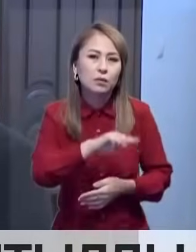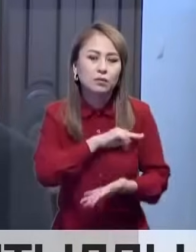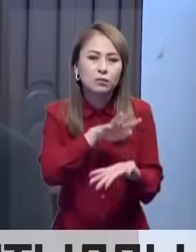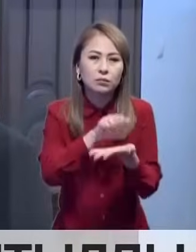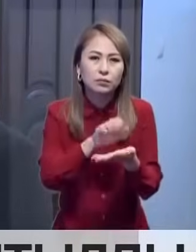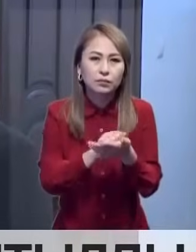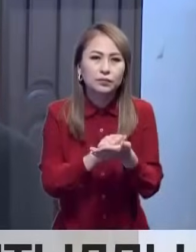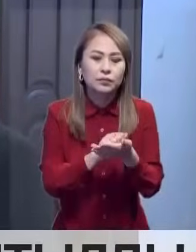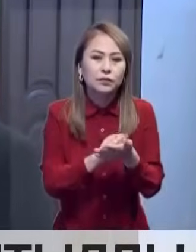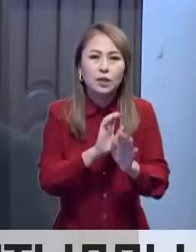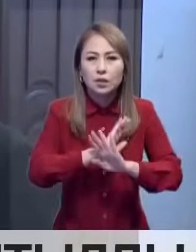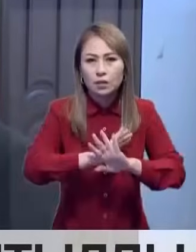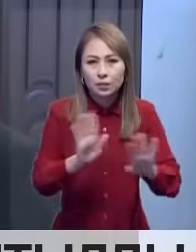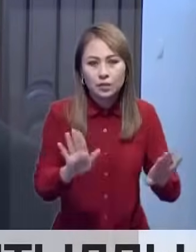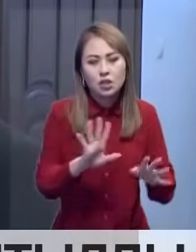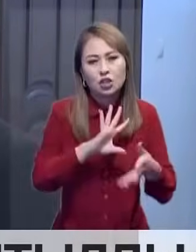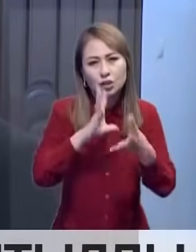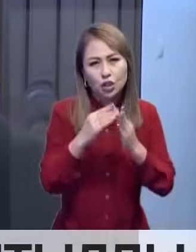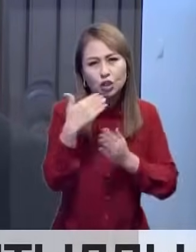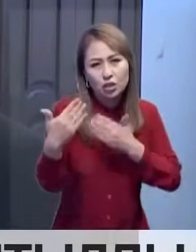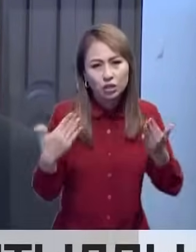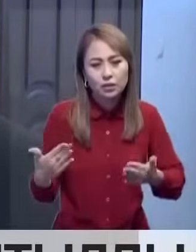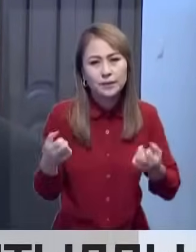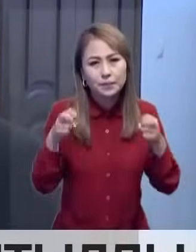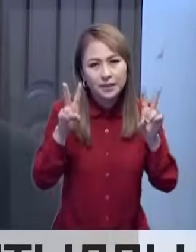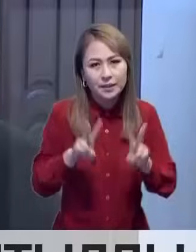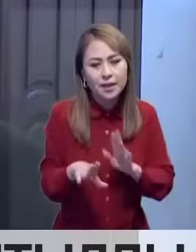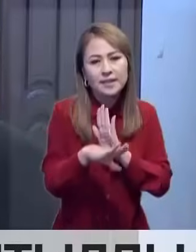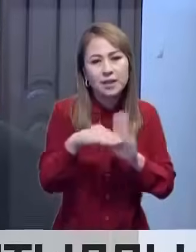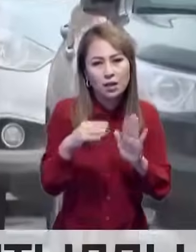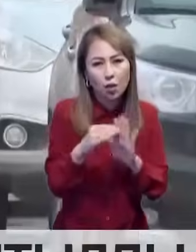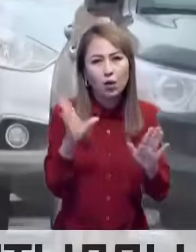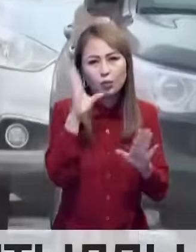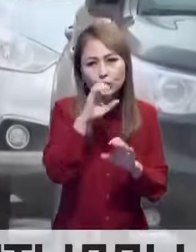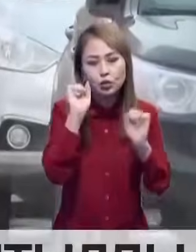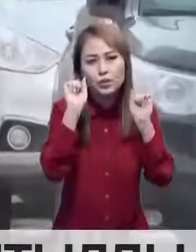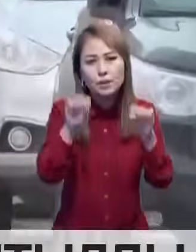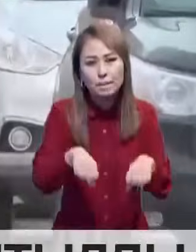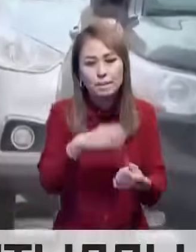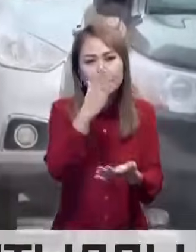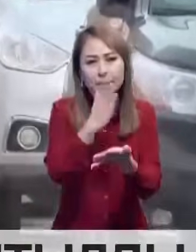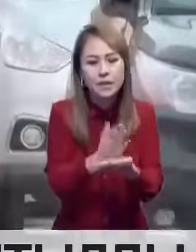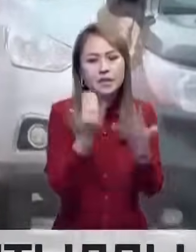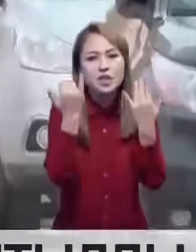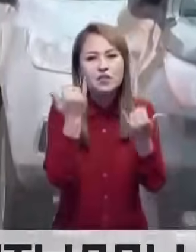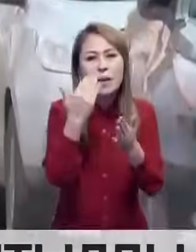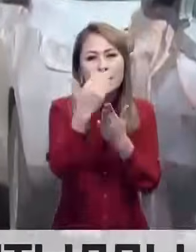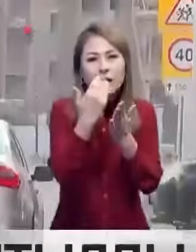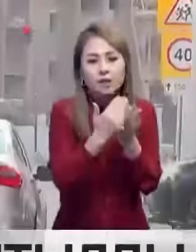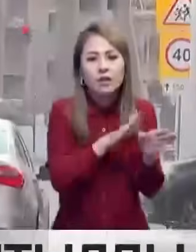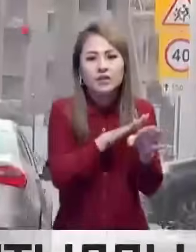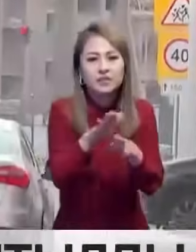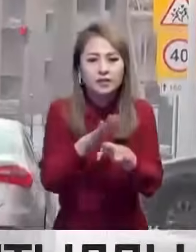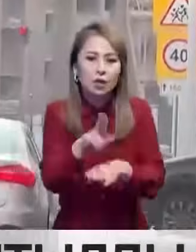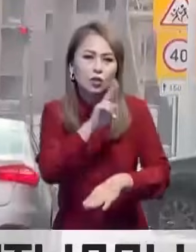айналысатын кісілерді ғана емес, жан-жақты мамандарды сайлауға мүмкіндігіміз бар. Президенттің сайлауалды бағдарламасын орындау бағытында ауқымды